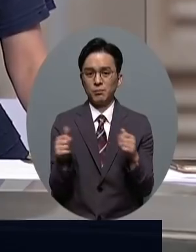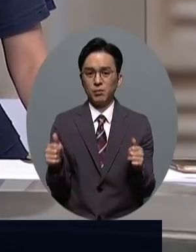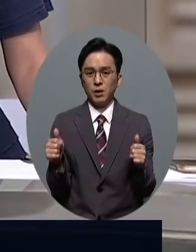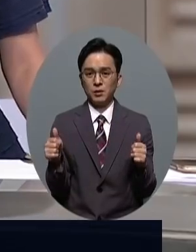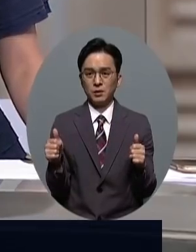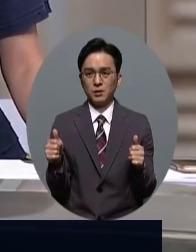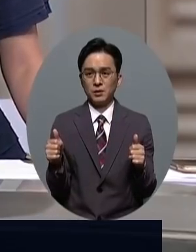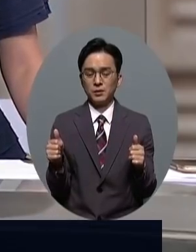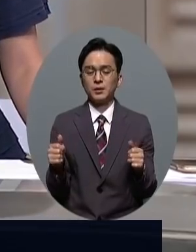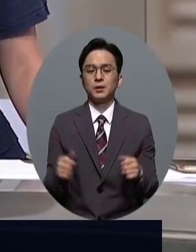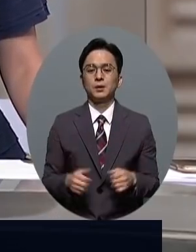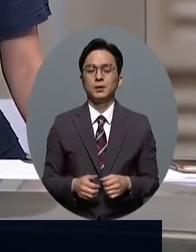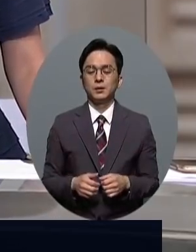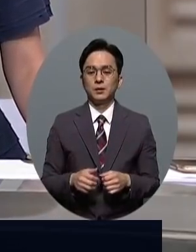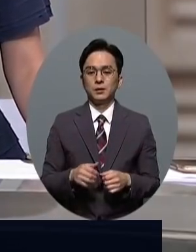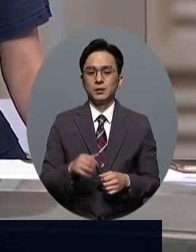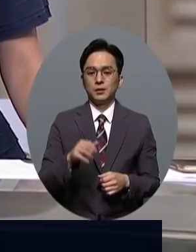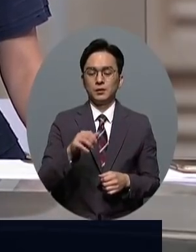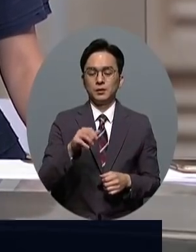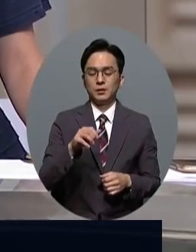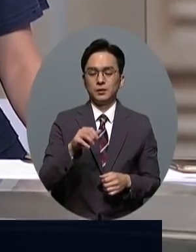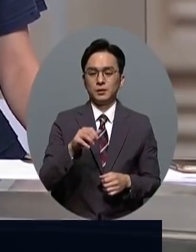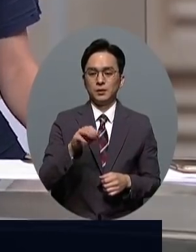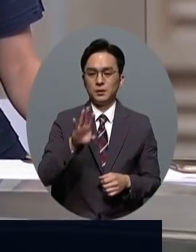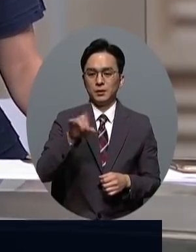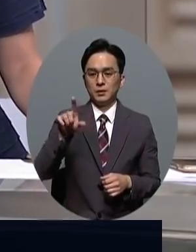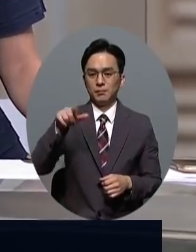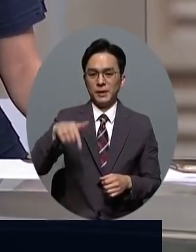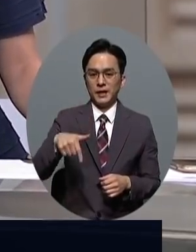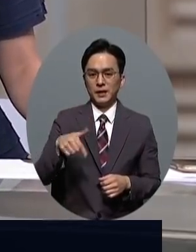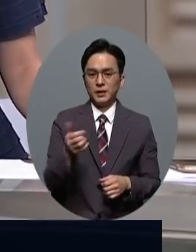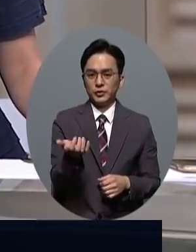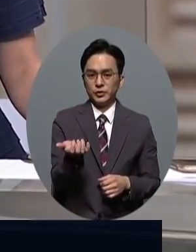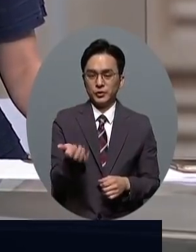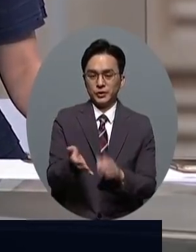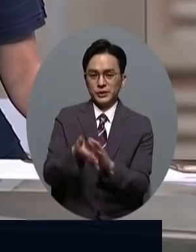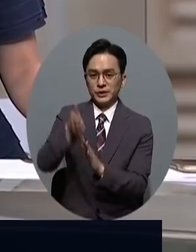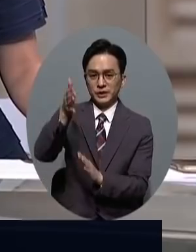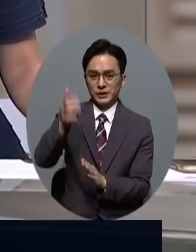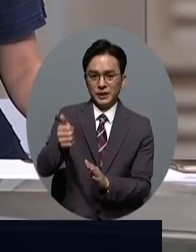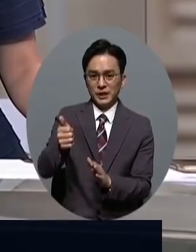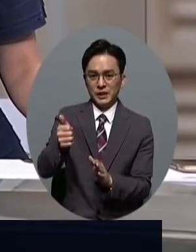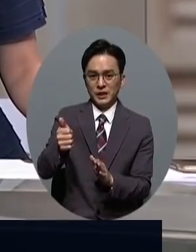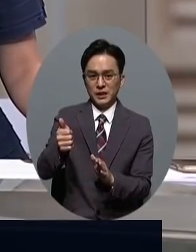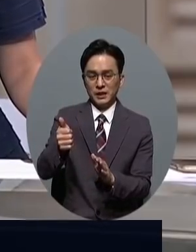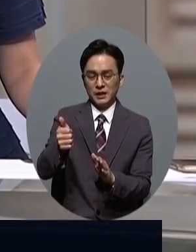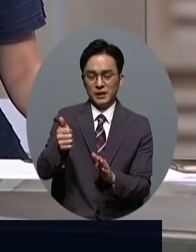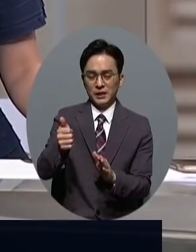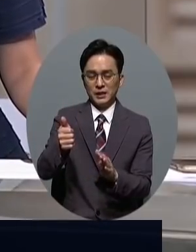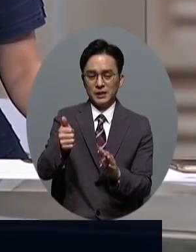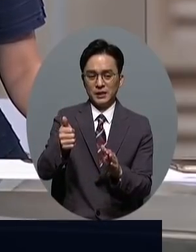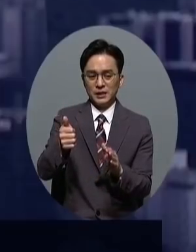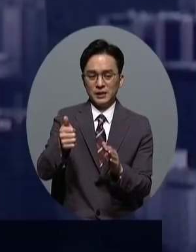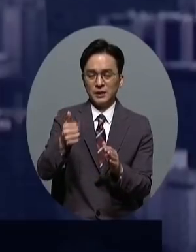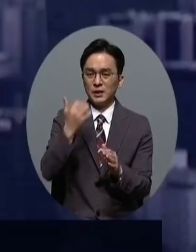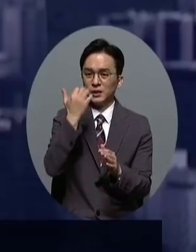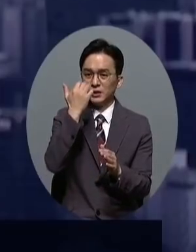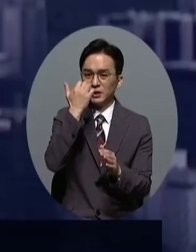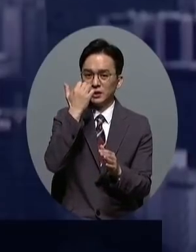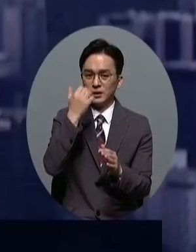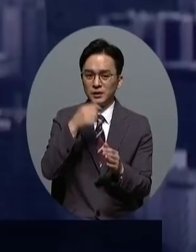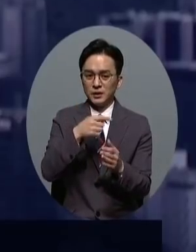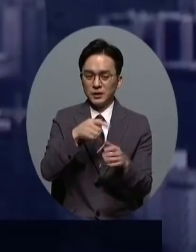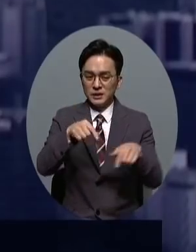법원에서는 성추행 의혹이 사실이라는 취지의 판결문이 나오지 않았었나요? 네. 같은 피해자인데 이